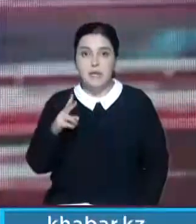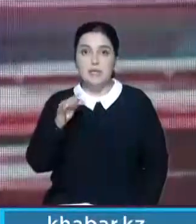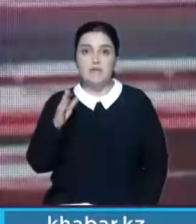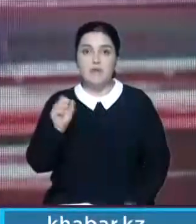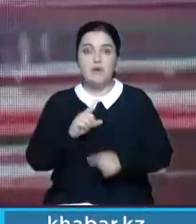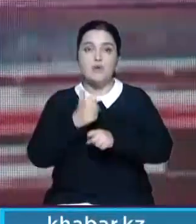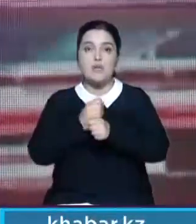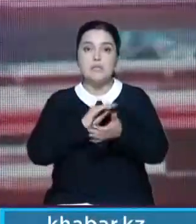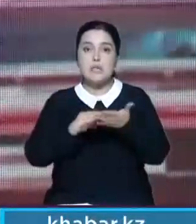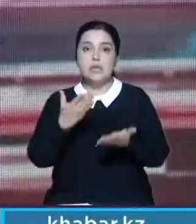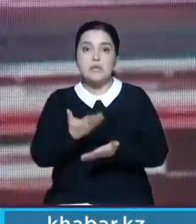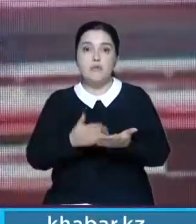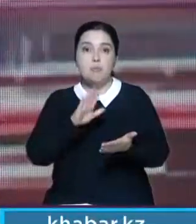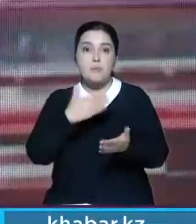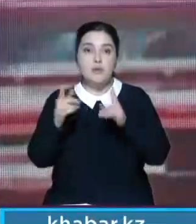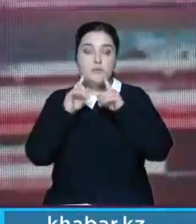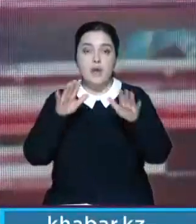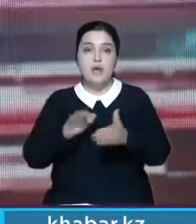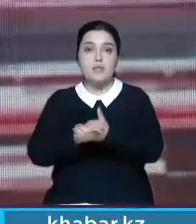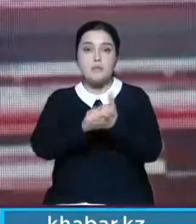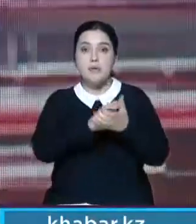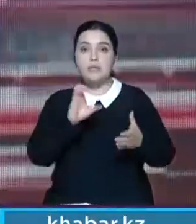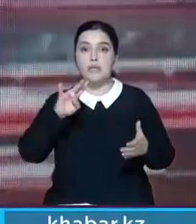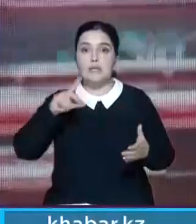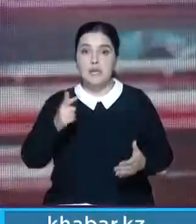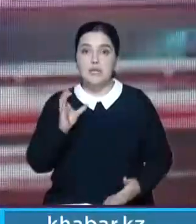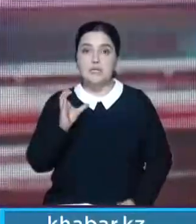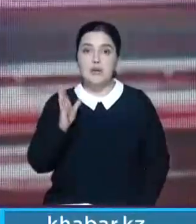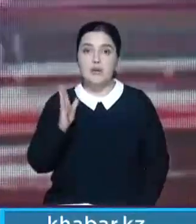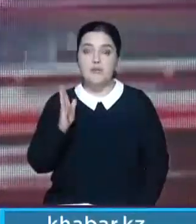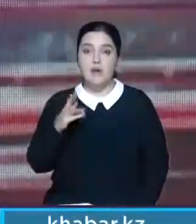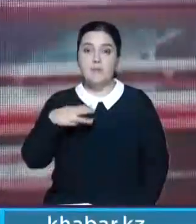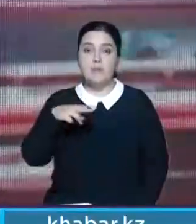генеральные секретари Совета Межпарламентской Ассамблеи СНГ, СВМДА и ОДКБ.